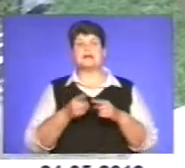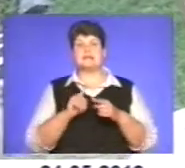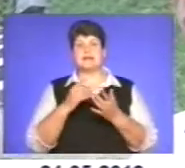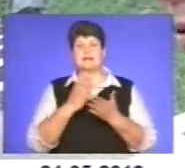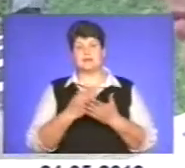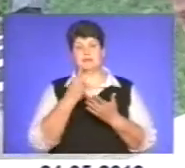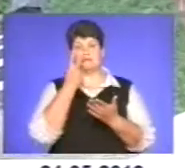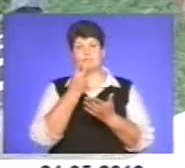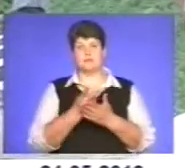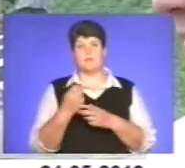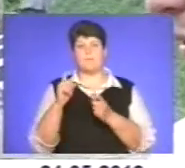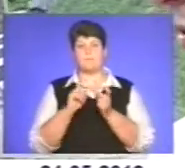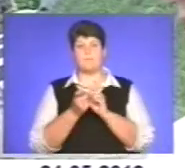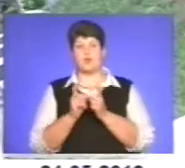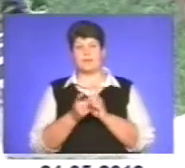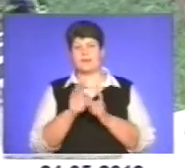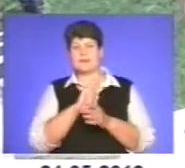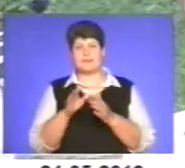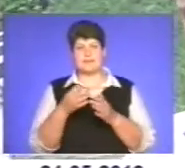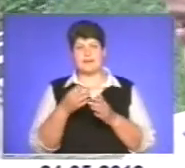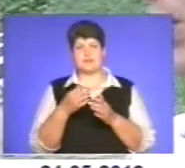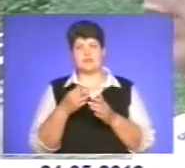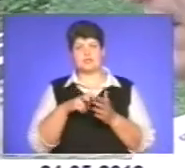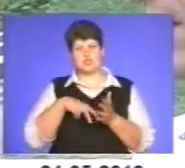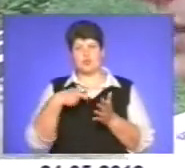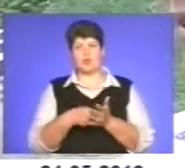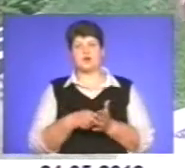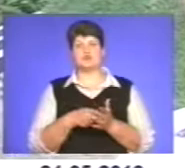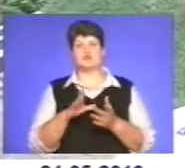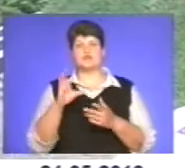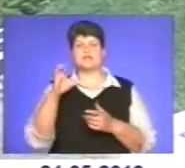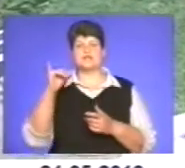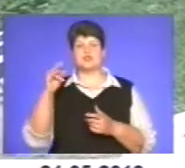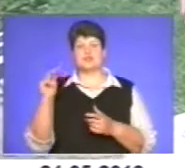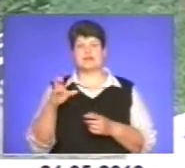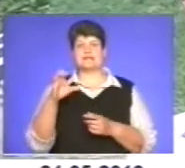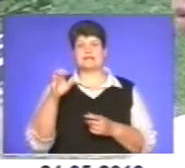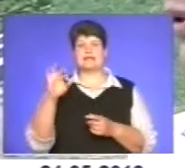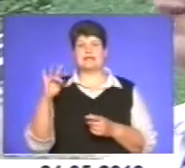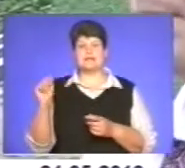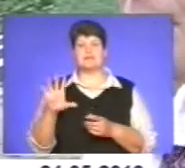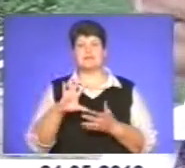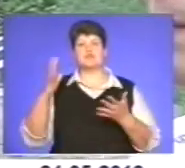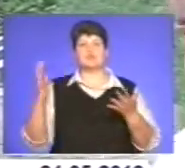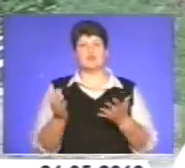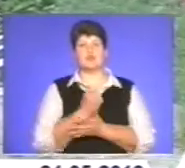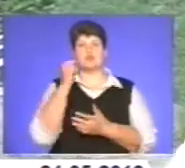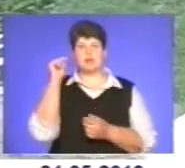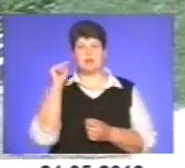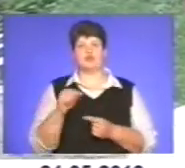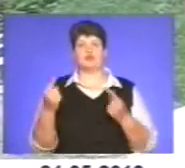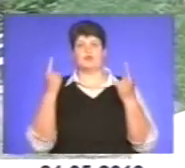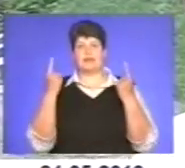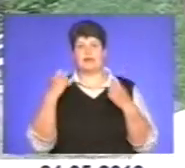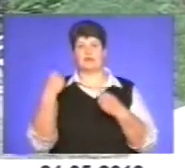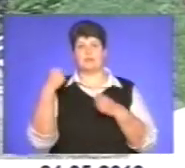такої боротьби, нескореності українських січових стрільців, які, власне, тут здобули велику